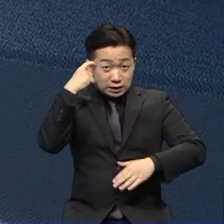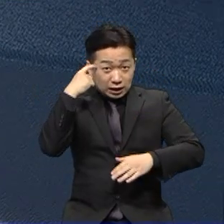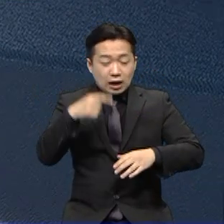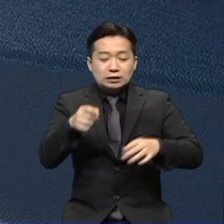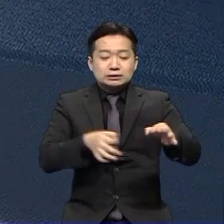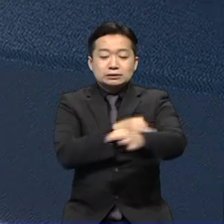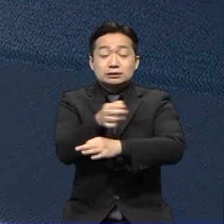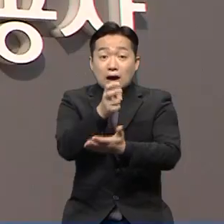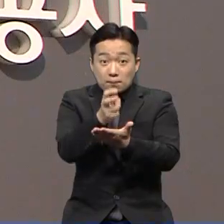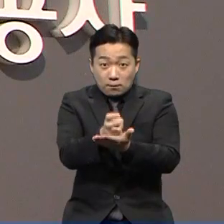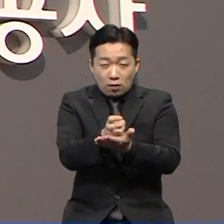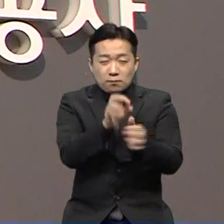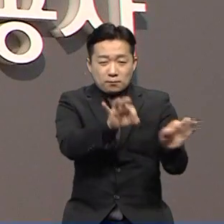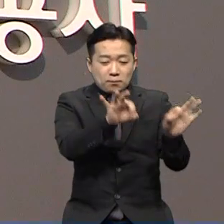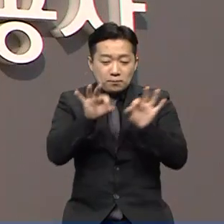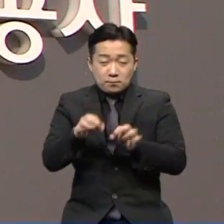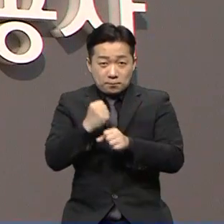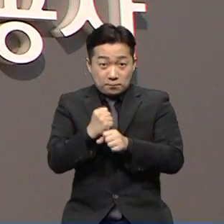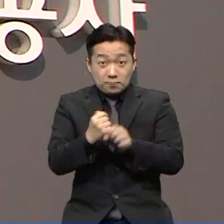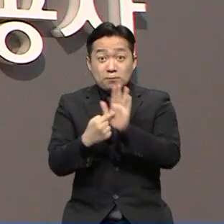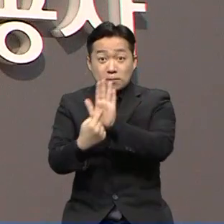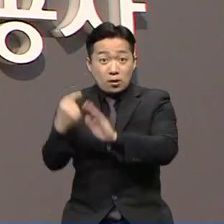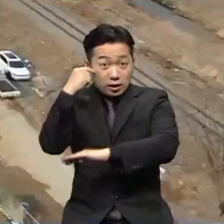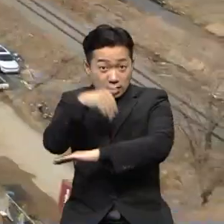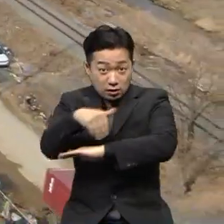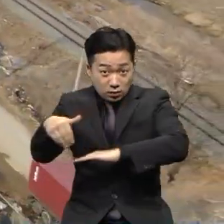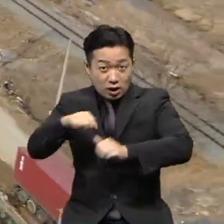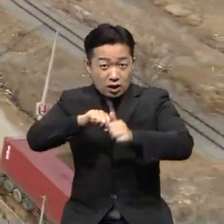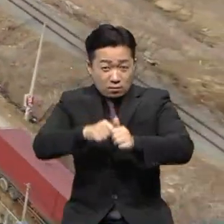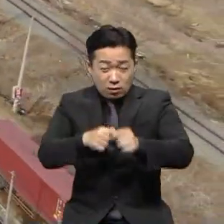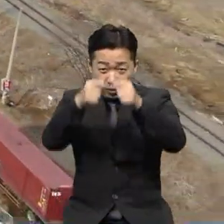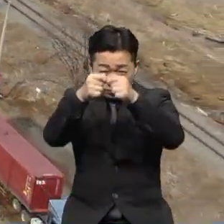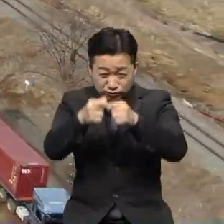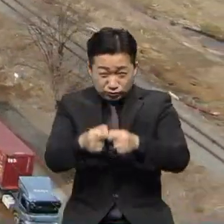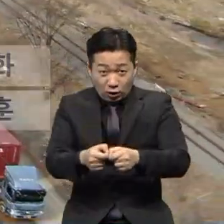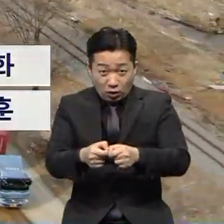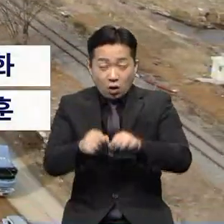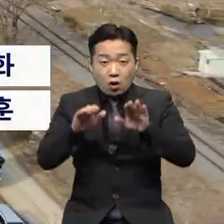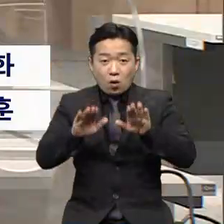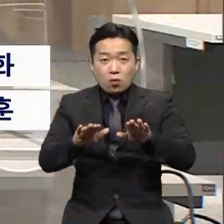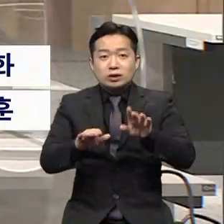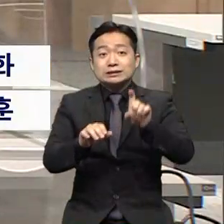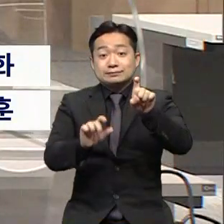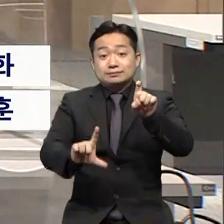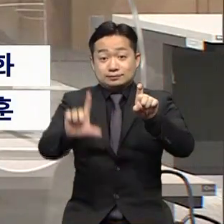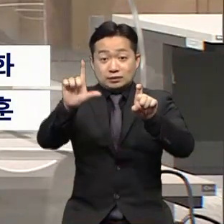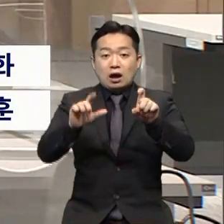참고할 계획입니다. 이에 대한 처벌과 단속 등 세부 대책에 대해서는 오는